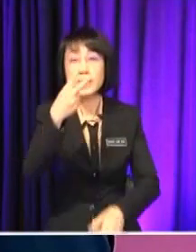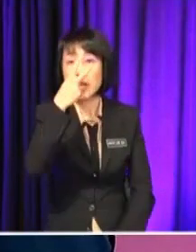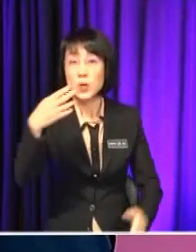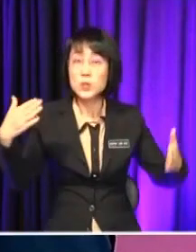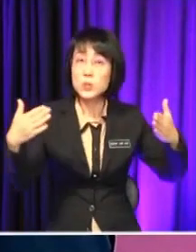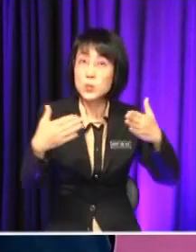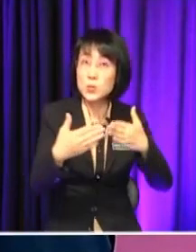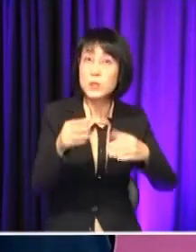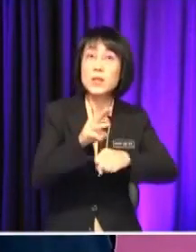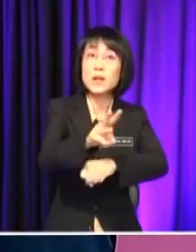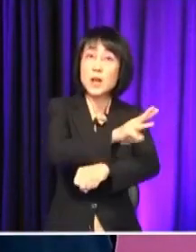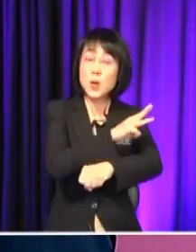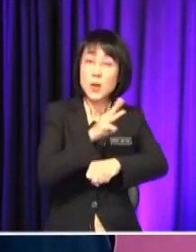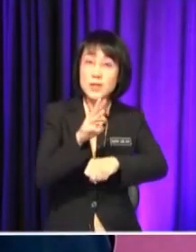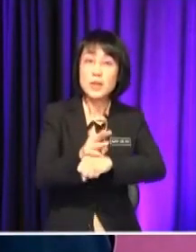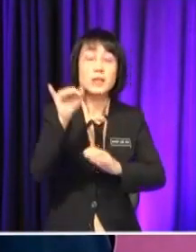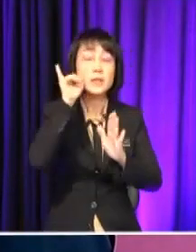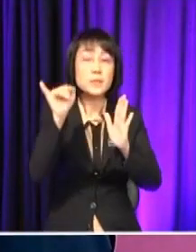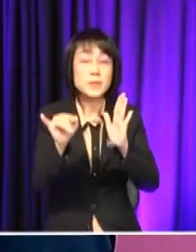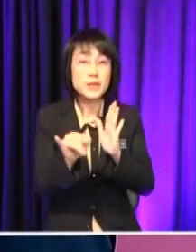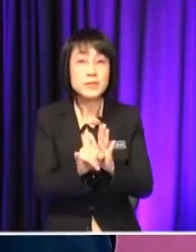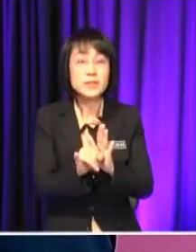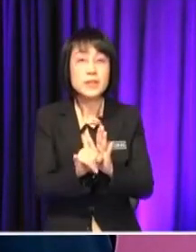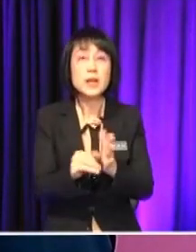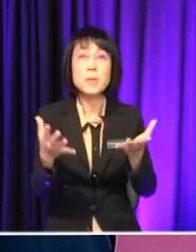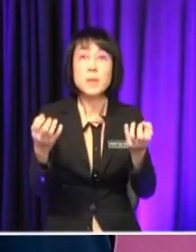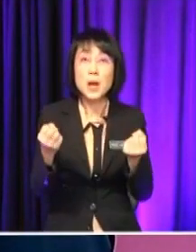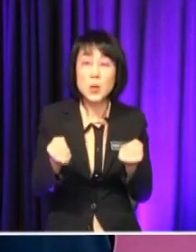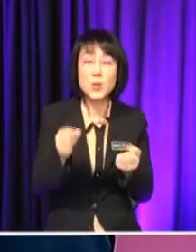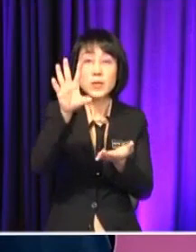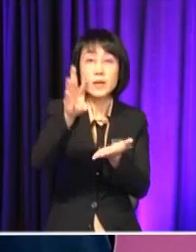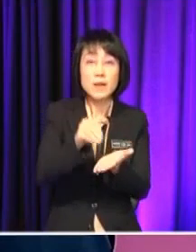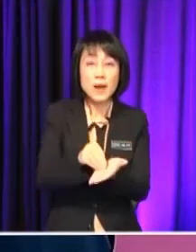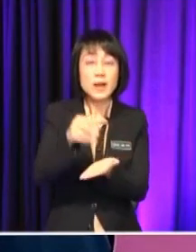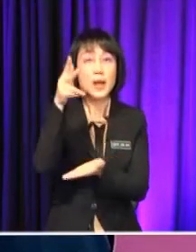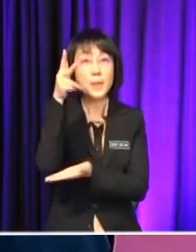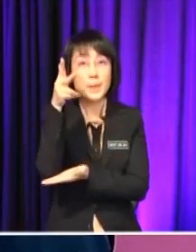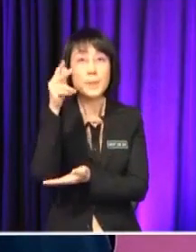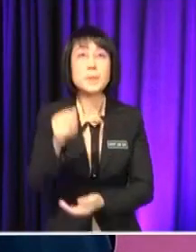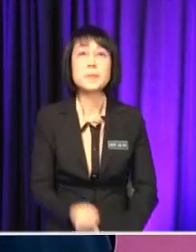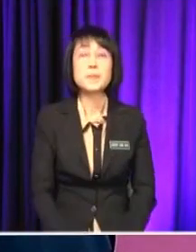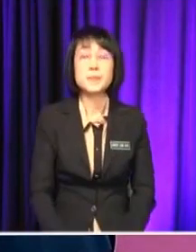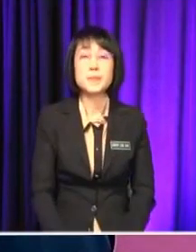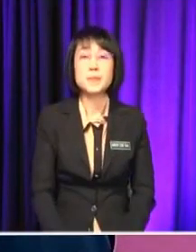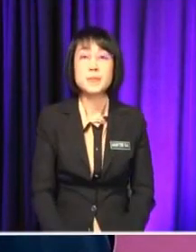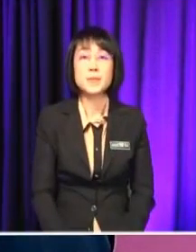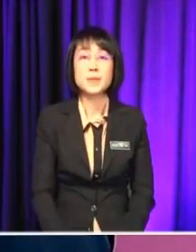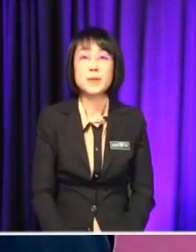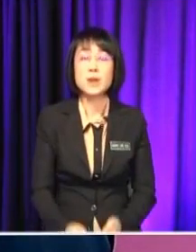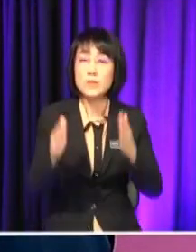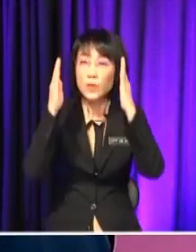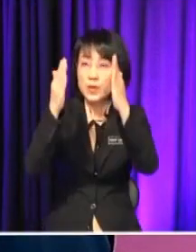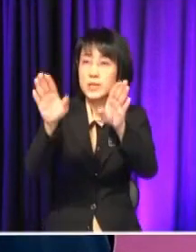dan juga kawasan eee image tersebut hendak direkam Maksudnya menghalus ke pintu utama